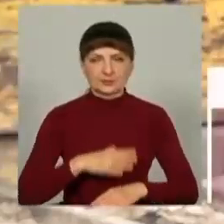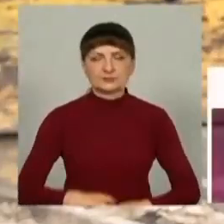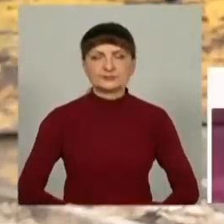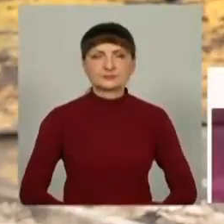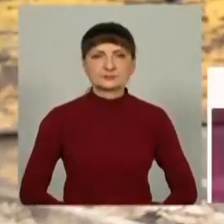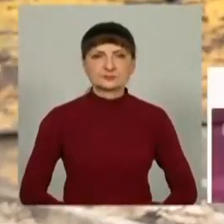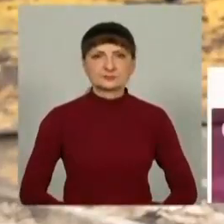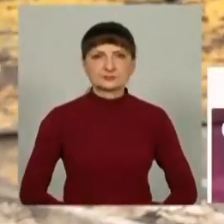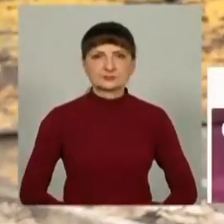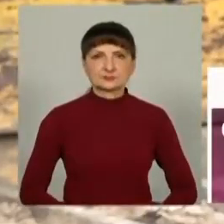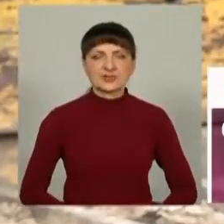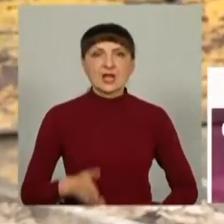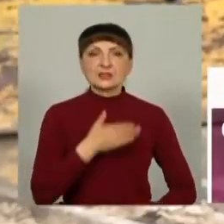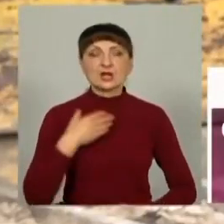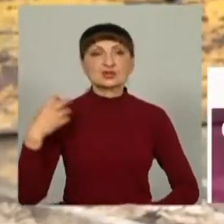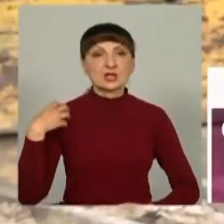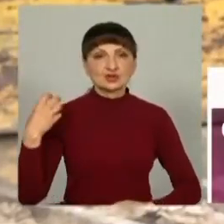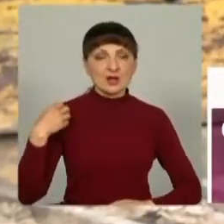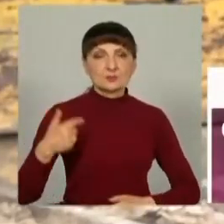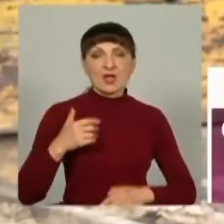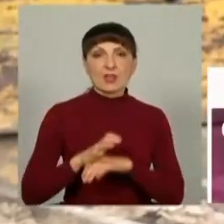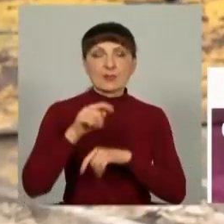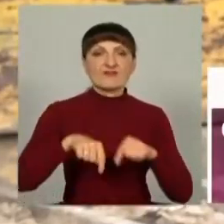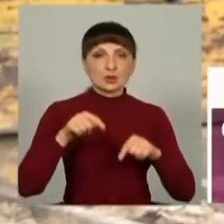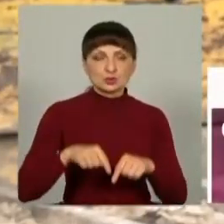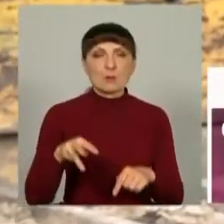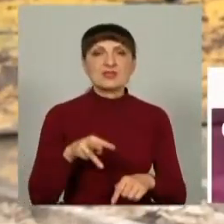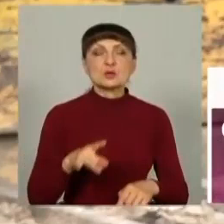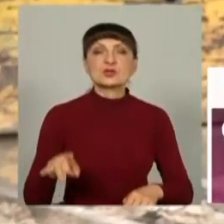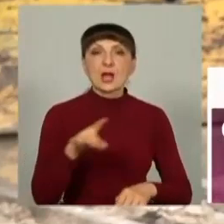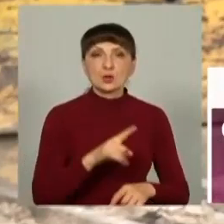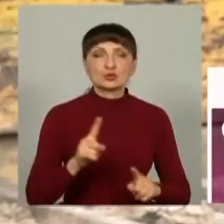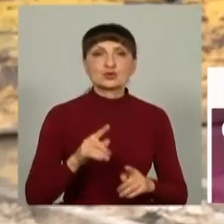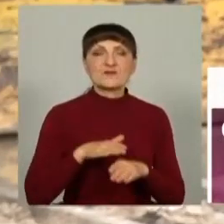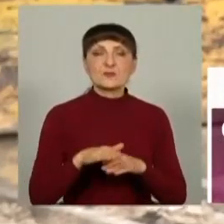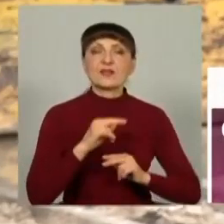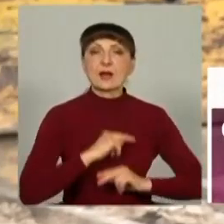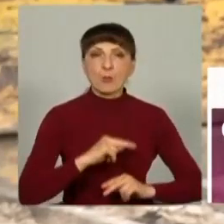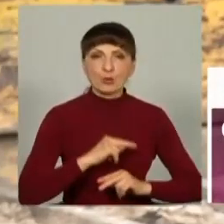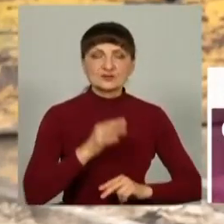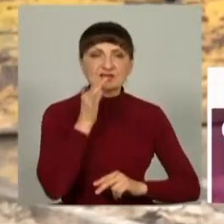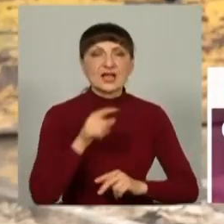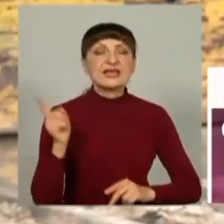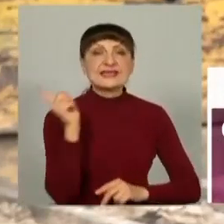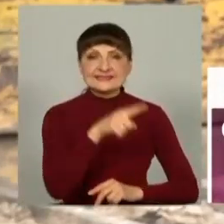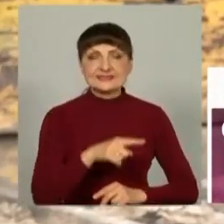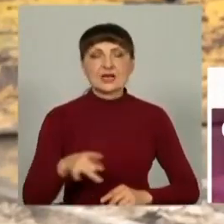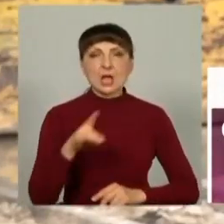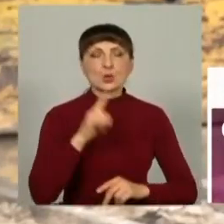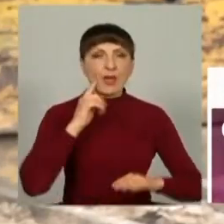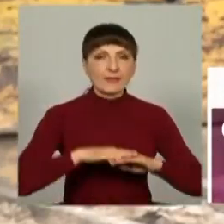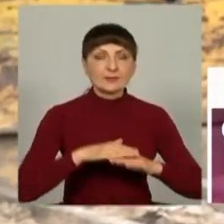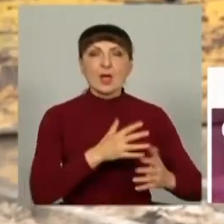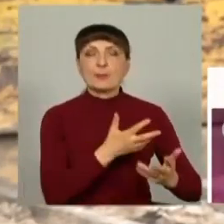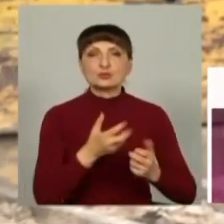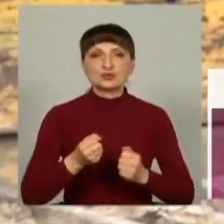страшно даже между наше начальство направила меня сюда медеуский район чтобы выполнить работу сказал идти в районные акиматы получить